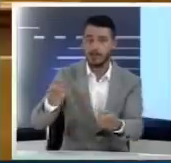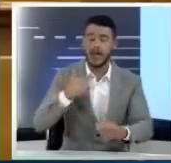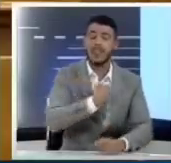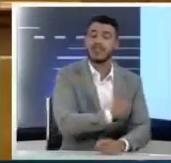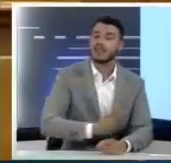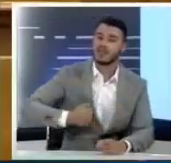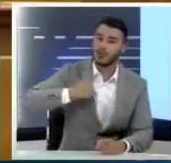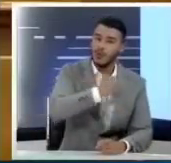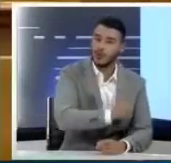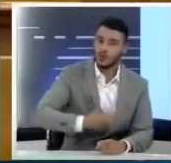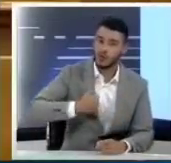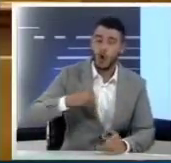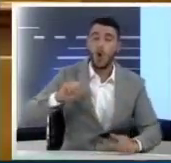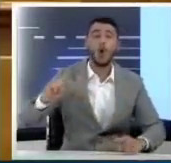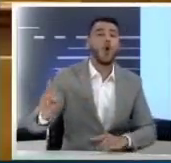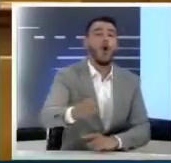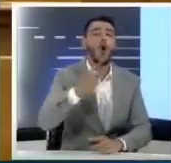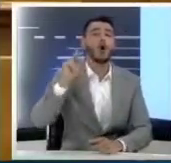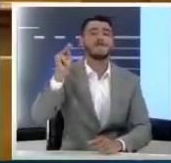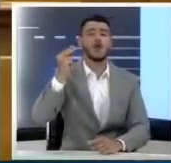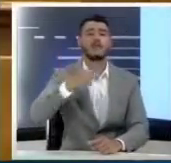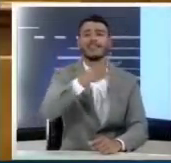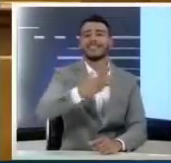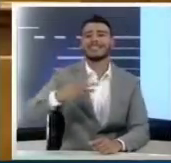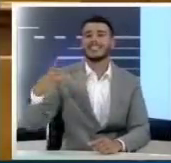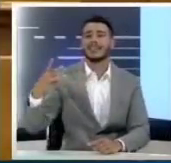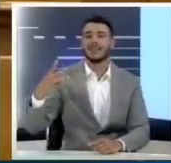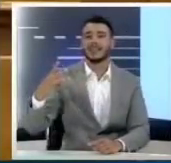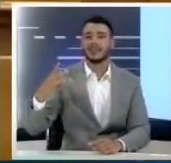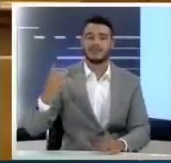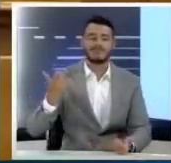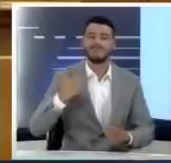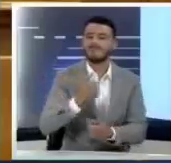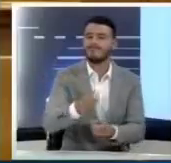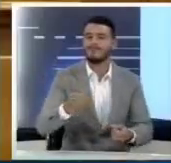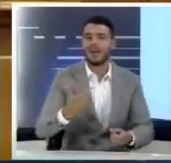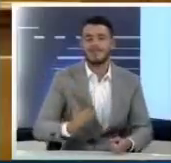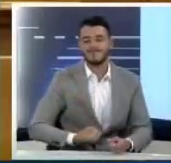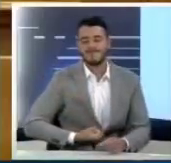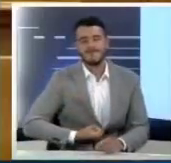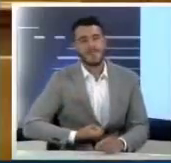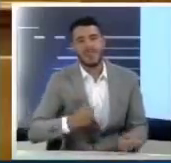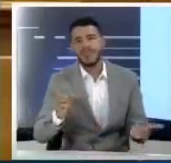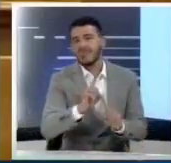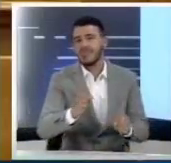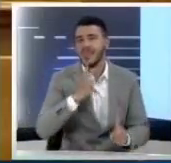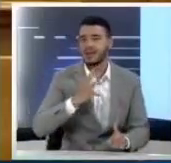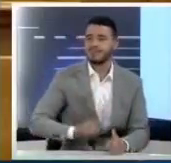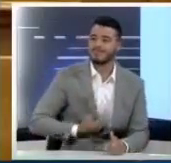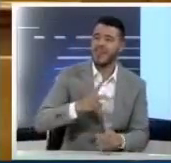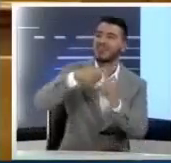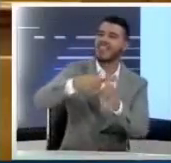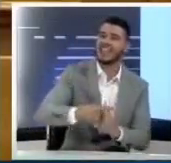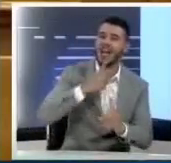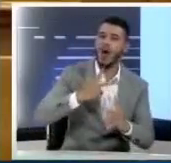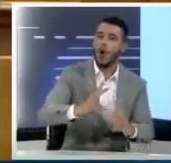δυστυχώς δεν έχουν όλοι οι βουλευτές του ΣΥΡΙΖΑ την καλοπροαίρετη προδιάθεση που έχω εγώ. Και το